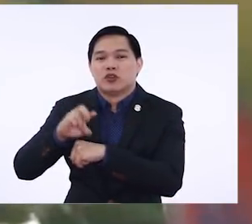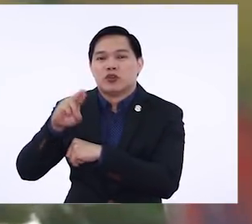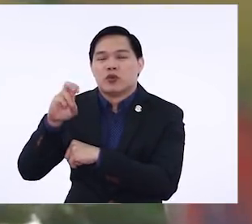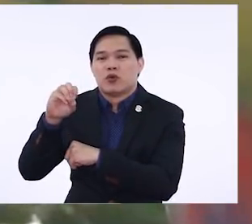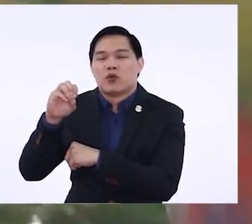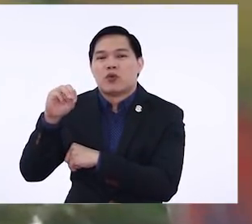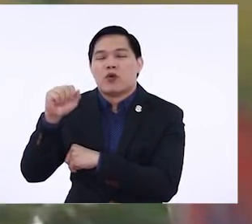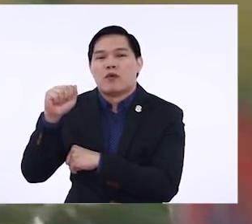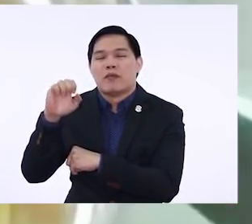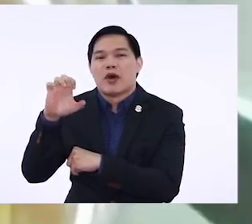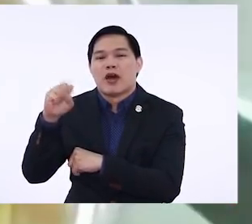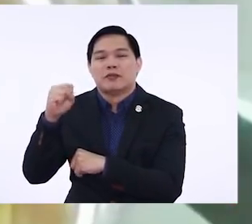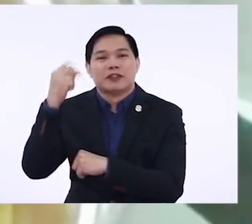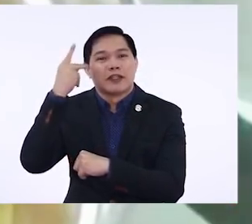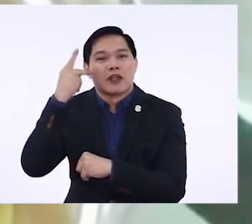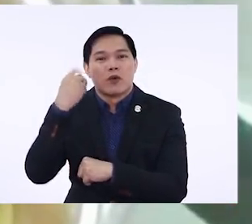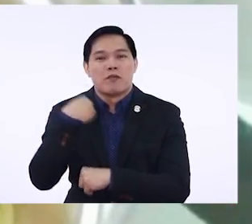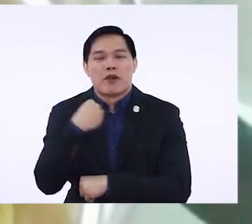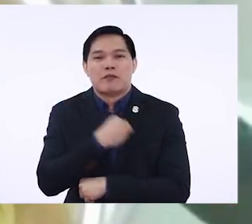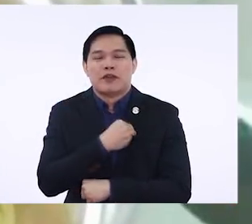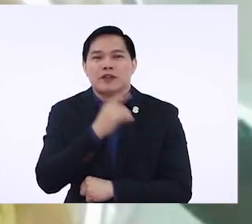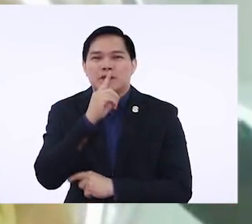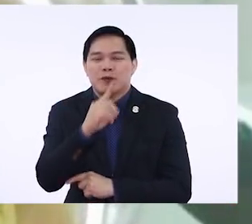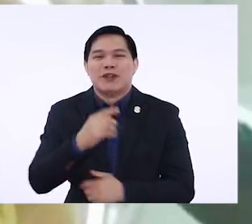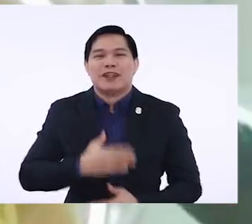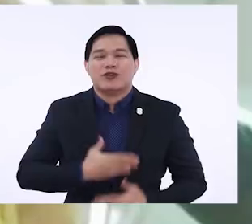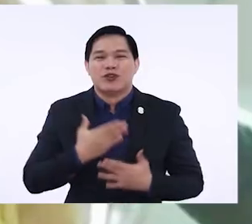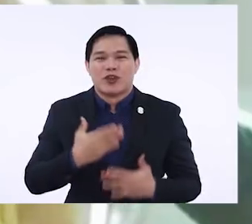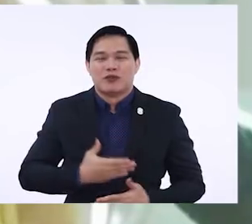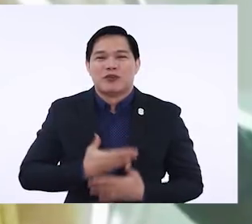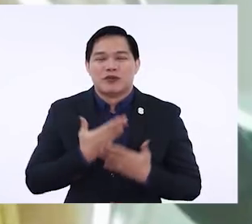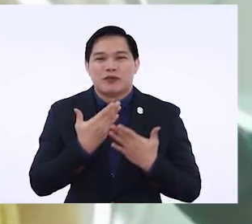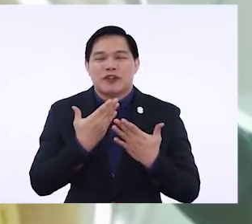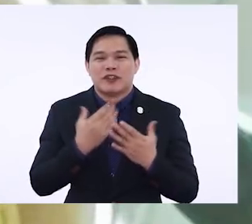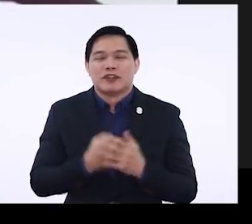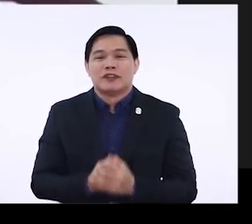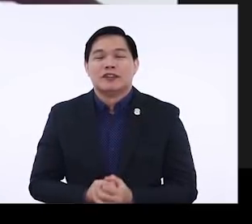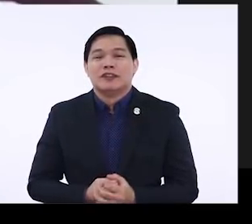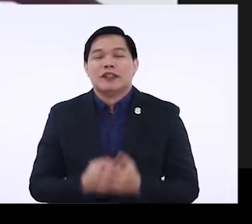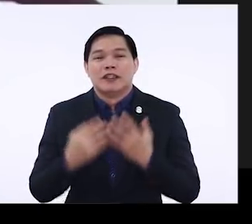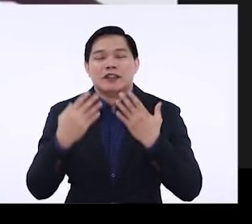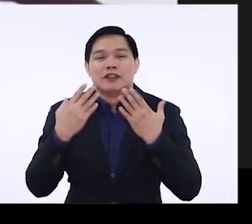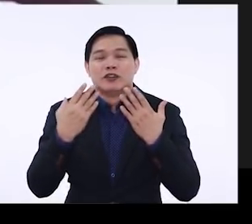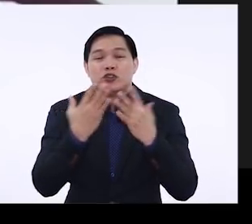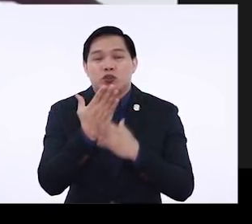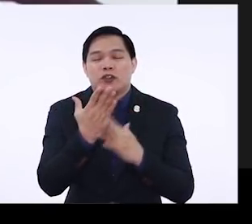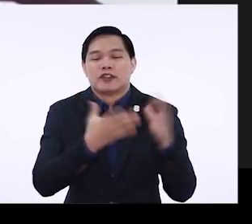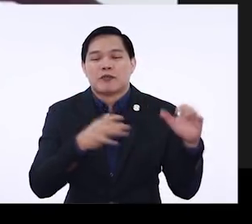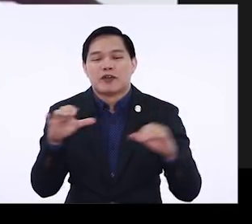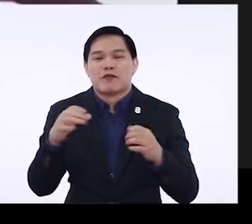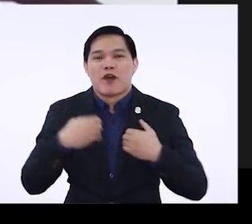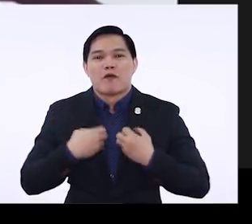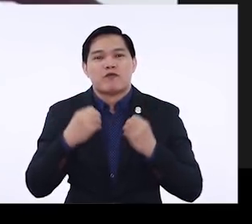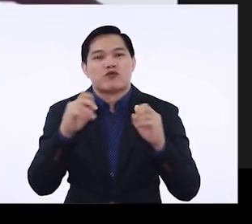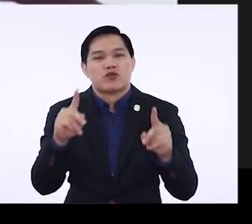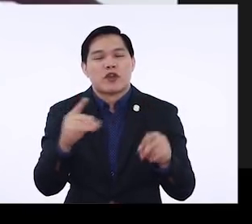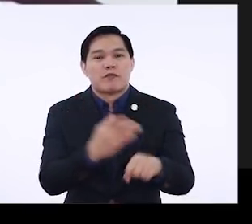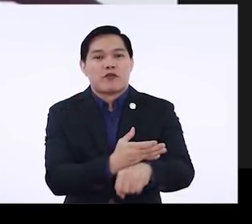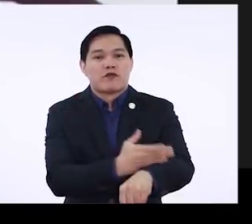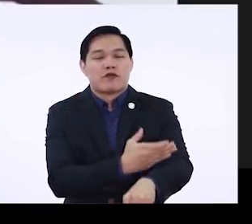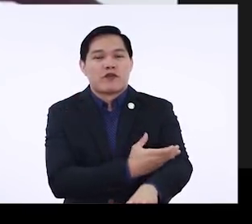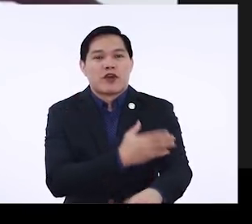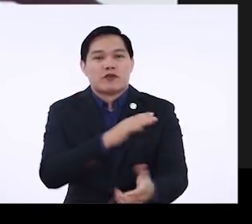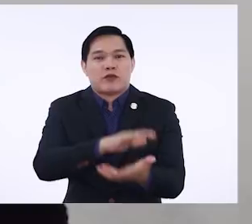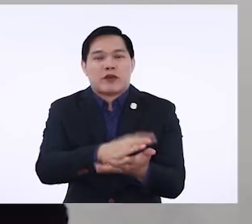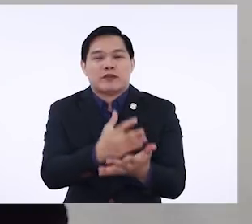Roma Est fully enjoyed the company of one another. Thanks to this kind of activity, they had the opportunity to improve their